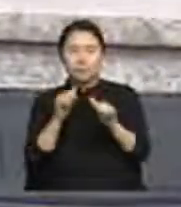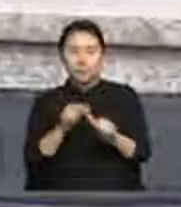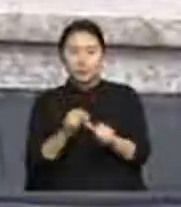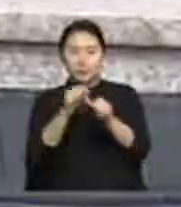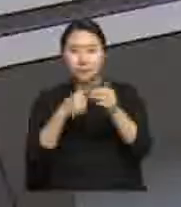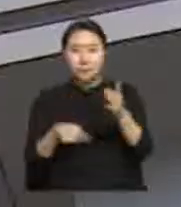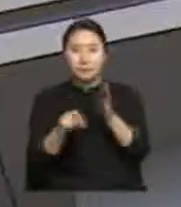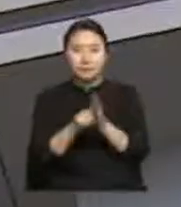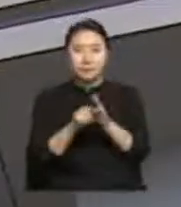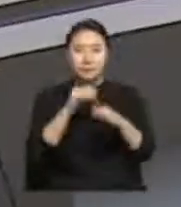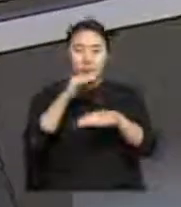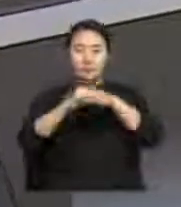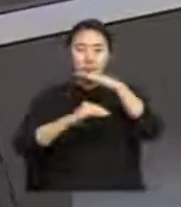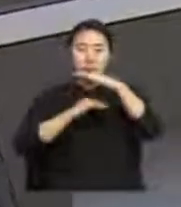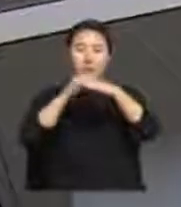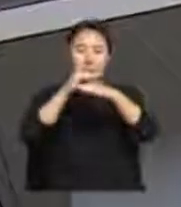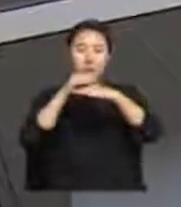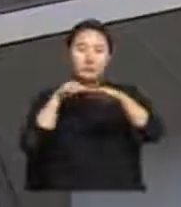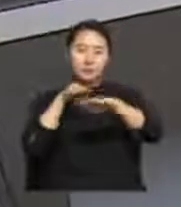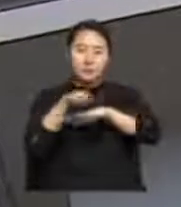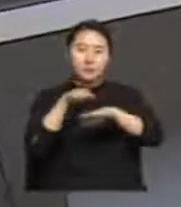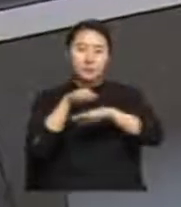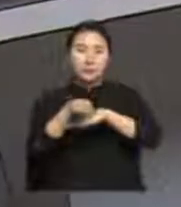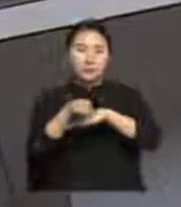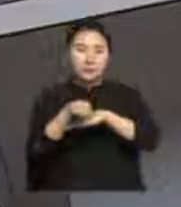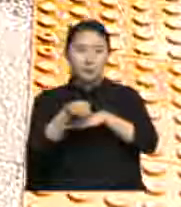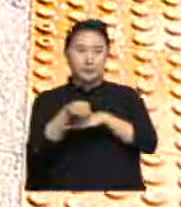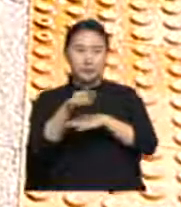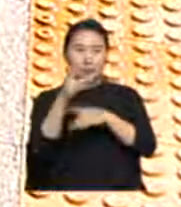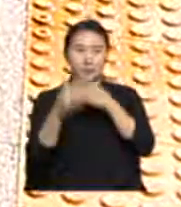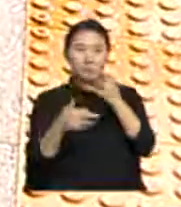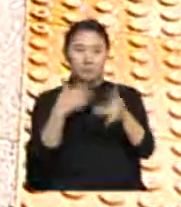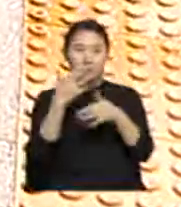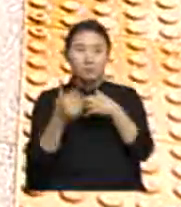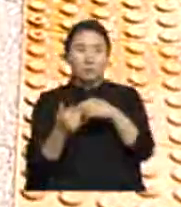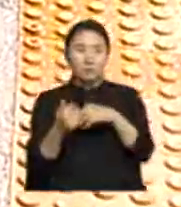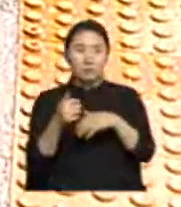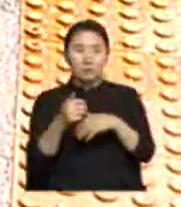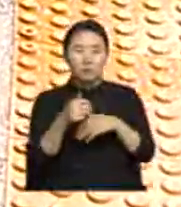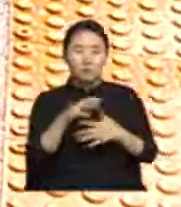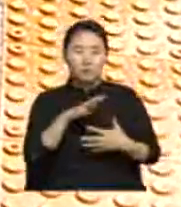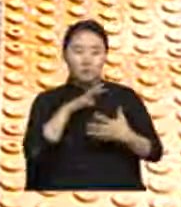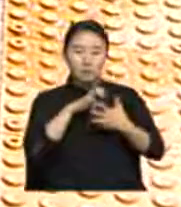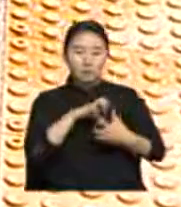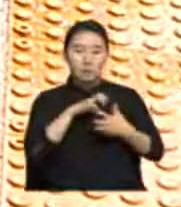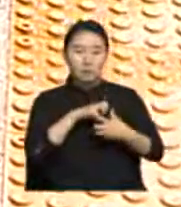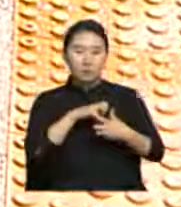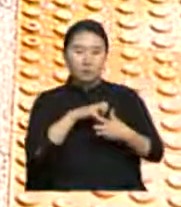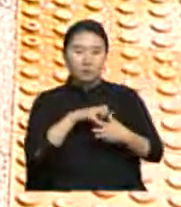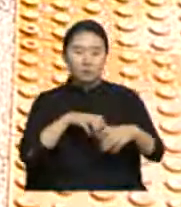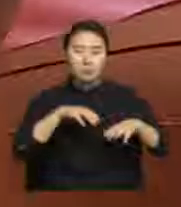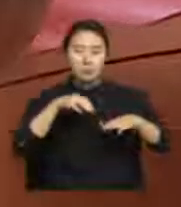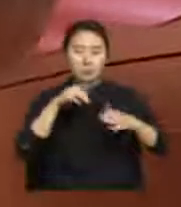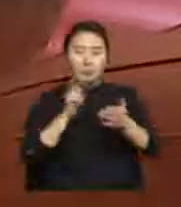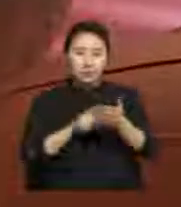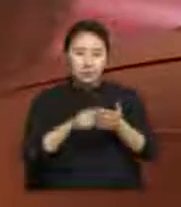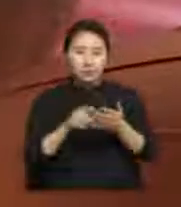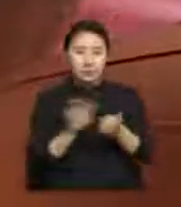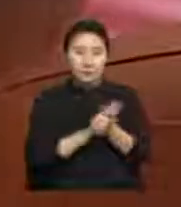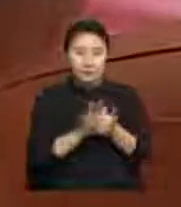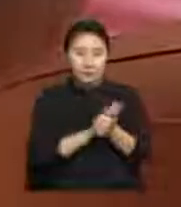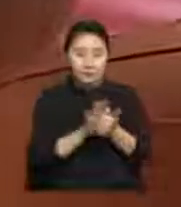위해 사다리차가 동원됩니다. 한쪽에선 연기를 마시고 심정지가 발생한 환자에게 응급처치가